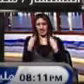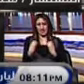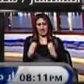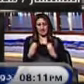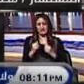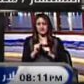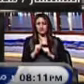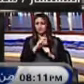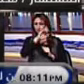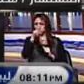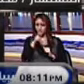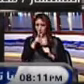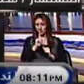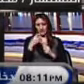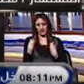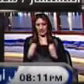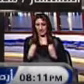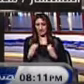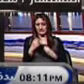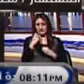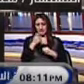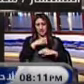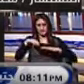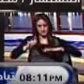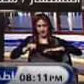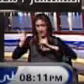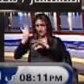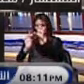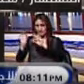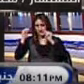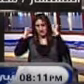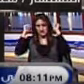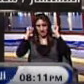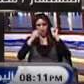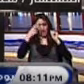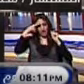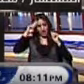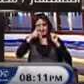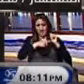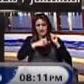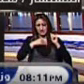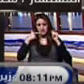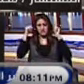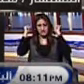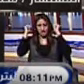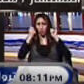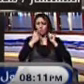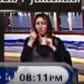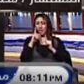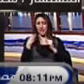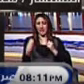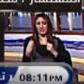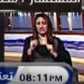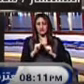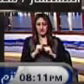اكيد التصريح ده حضرتك يعني مصدره يعني لو كان تصريح صادر من